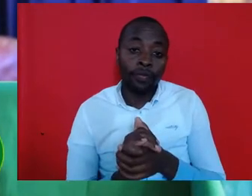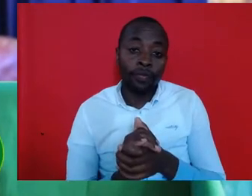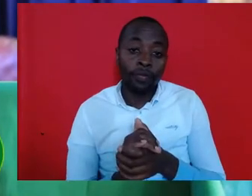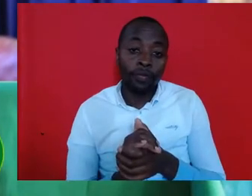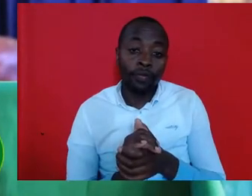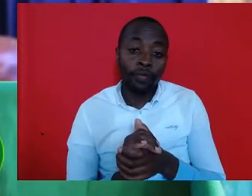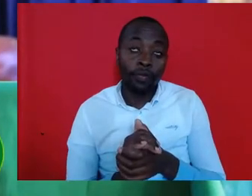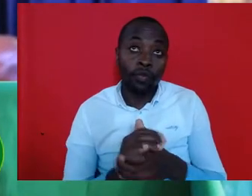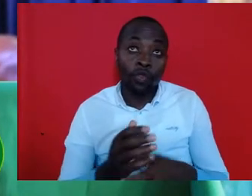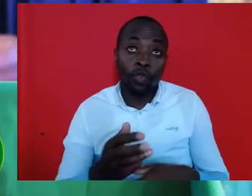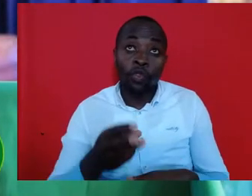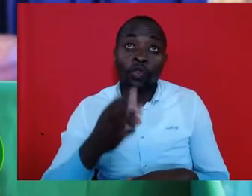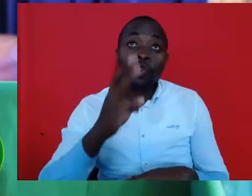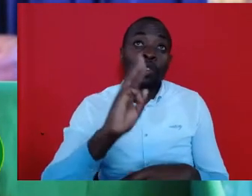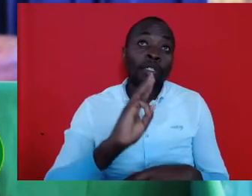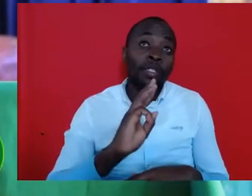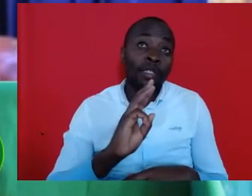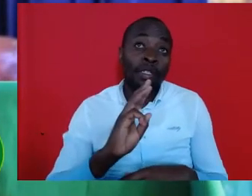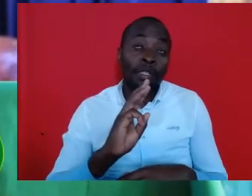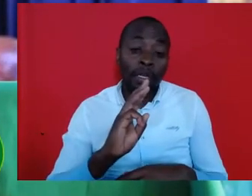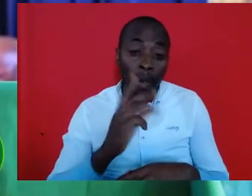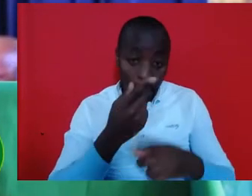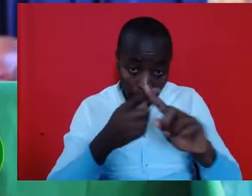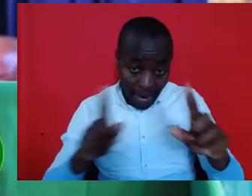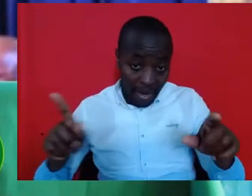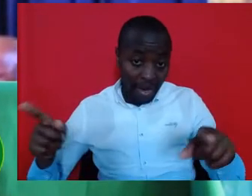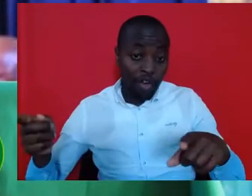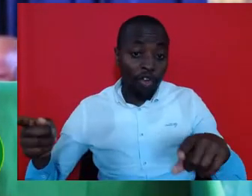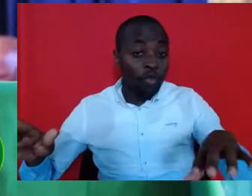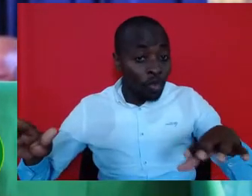hamjakuzwa, hamkujazwa na vinywaji.